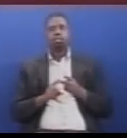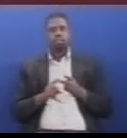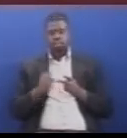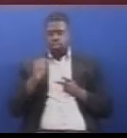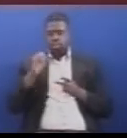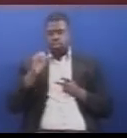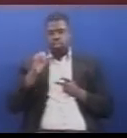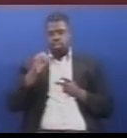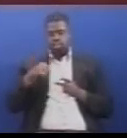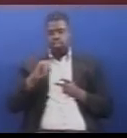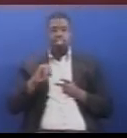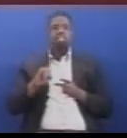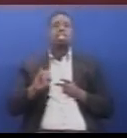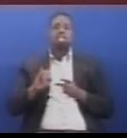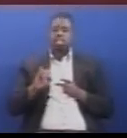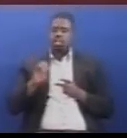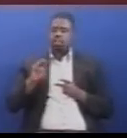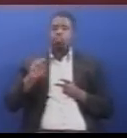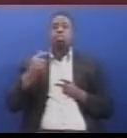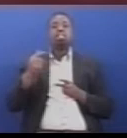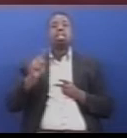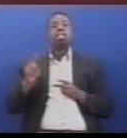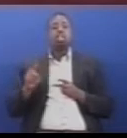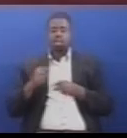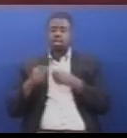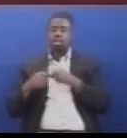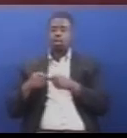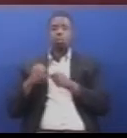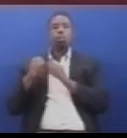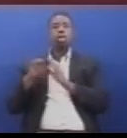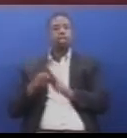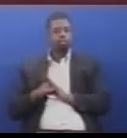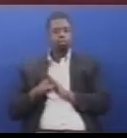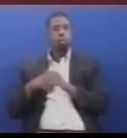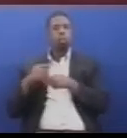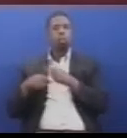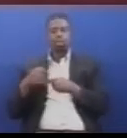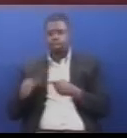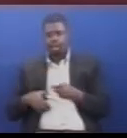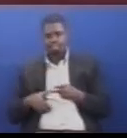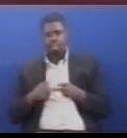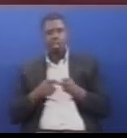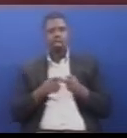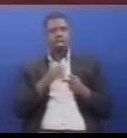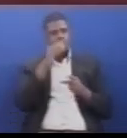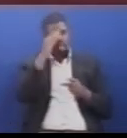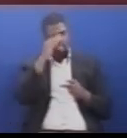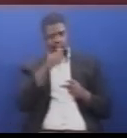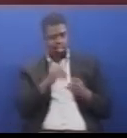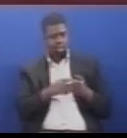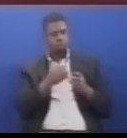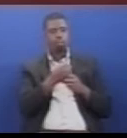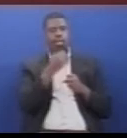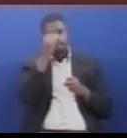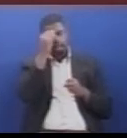JWTZ limeendelea na utaratibu wa kuwaendeleza maafisa, askari na watumishi wa umma kupata elimu katika ngazi